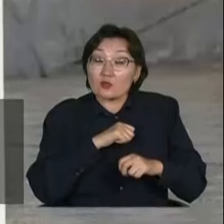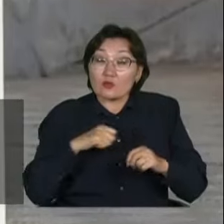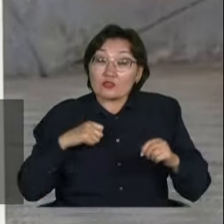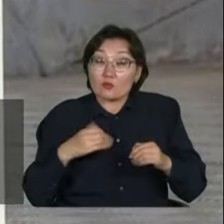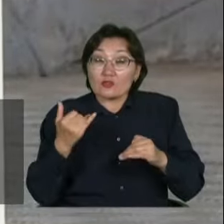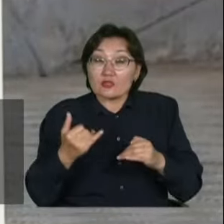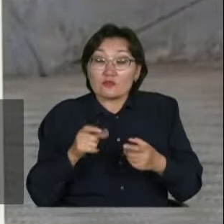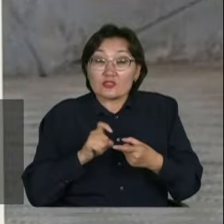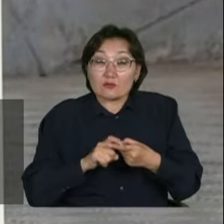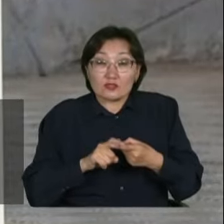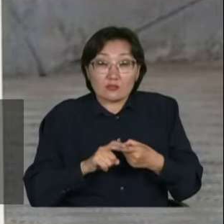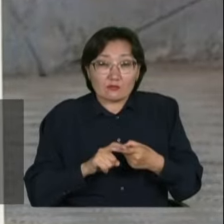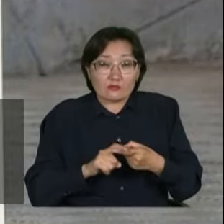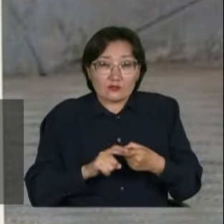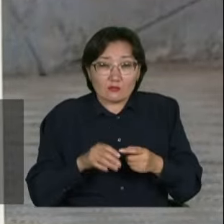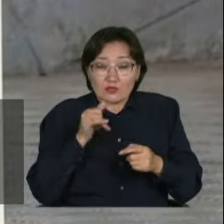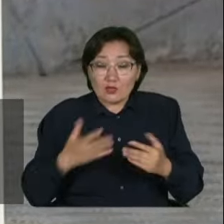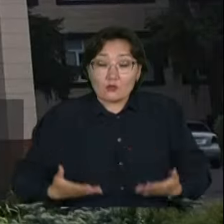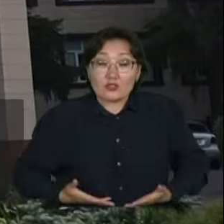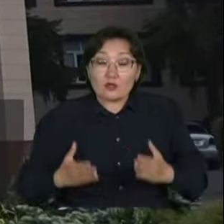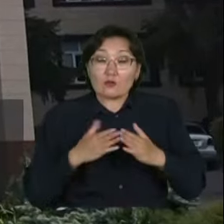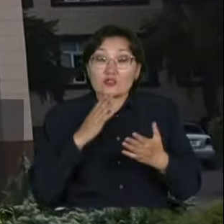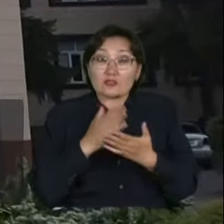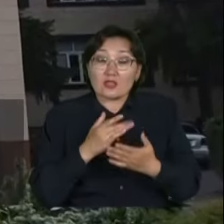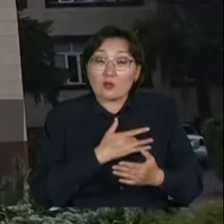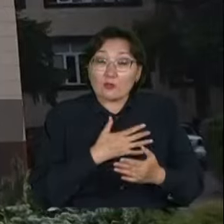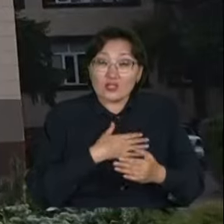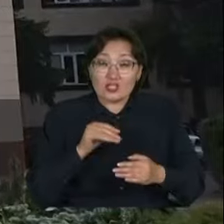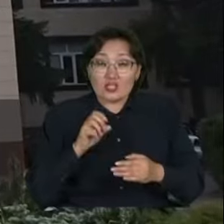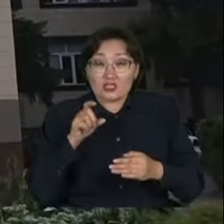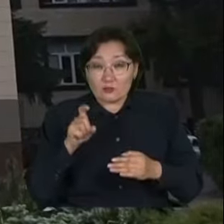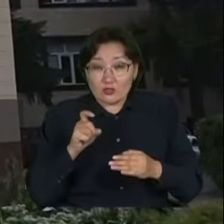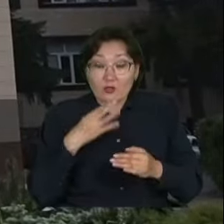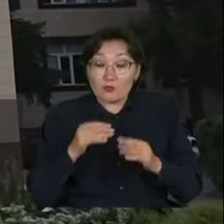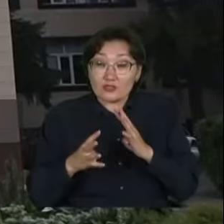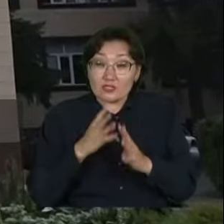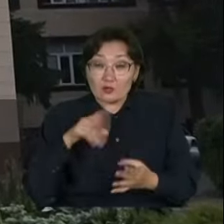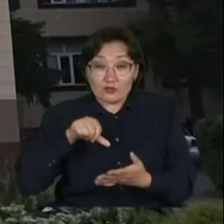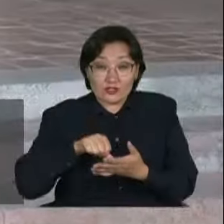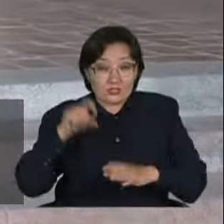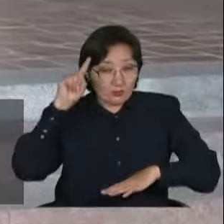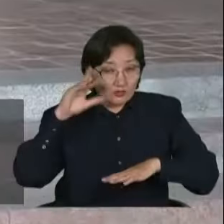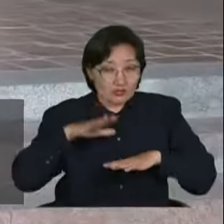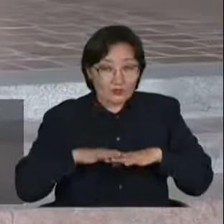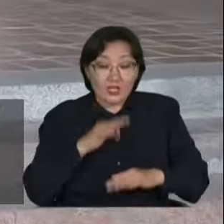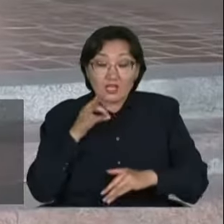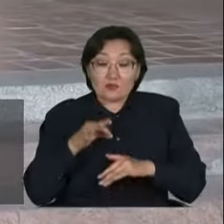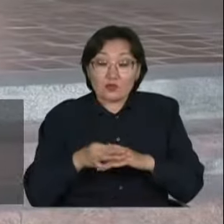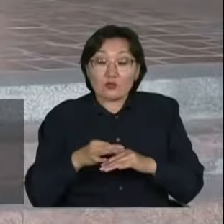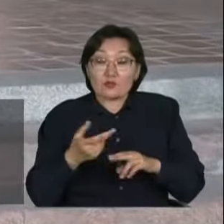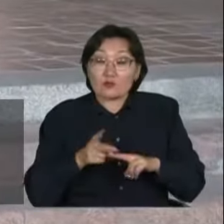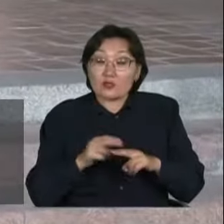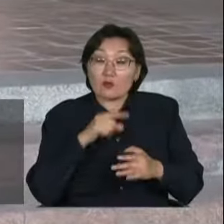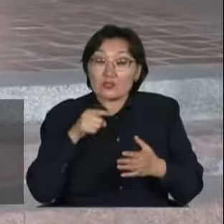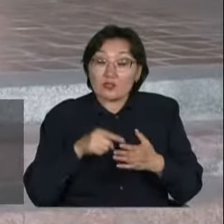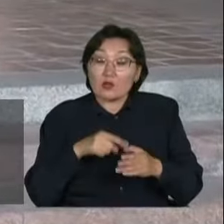но у них связаны руки, потому что жилой объект находится на балансе ЖКХ. В свою очередь представители акимата ответственные по этому